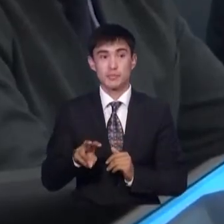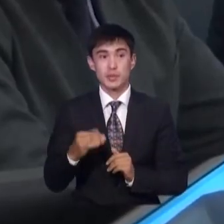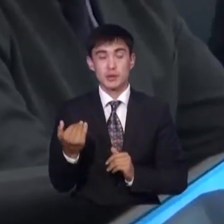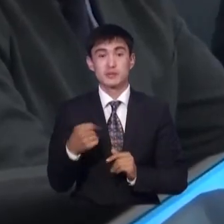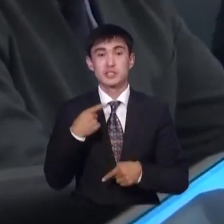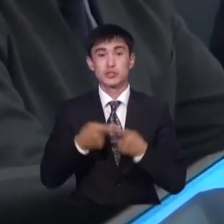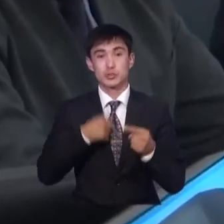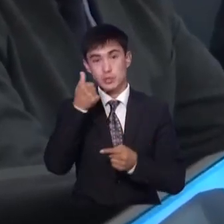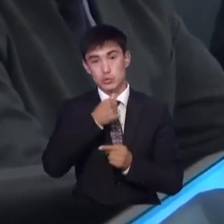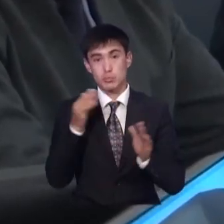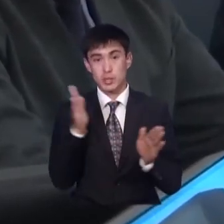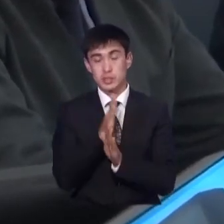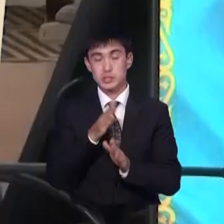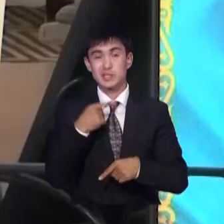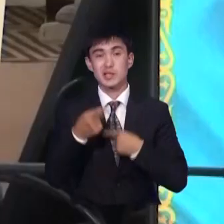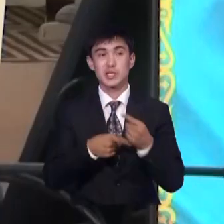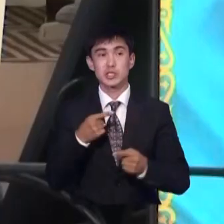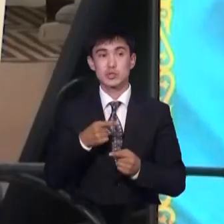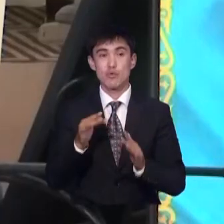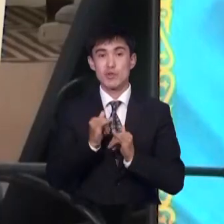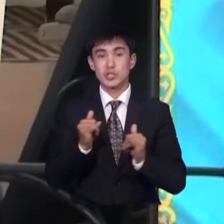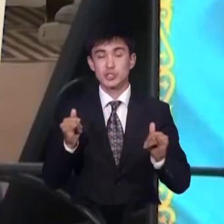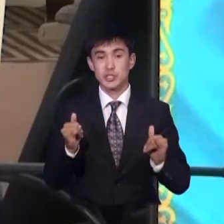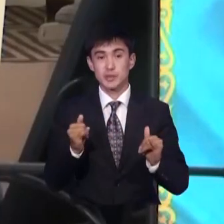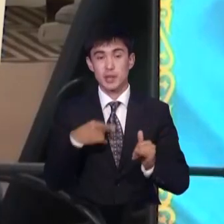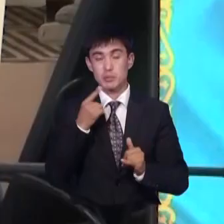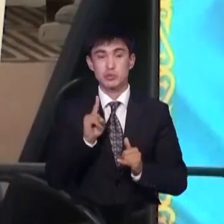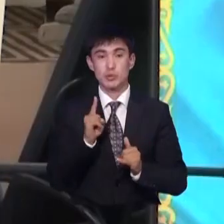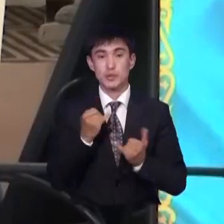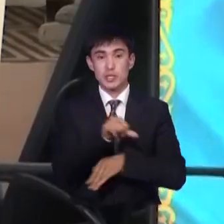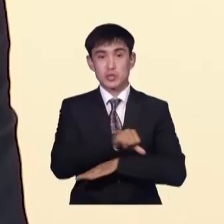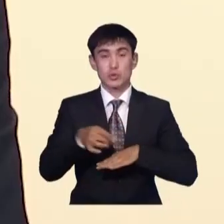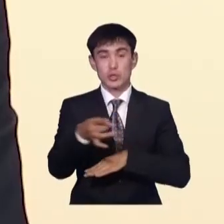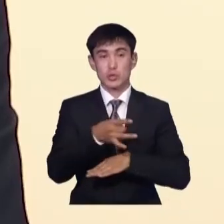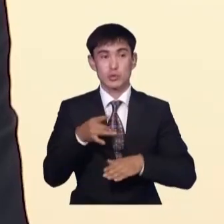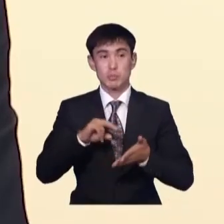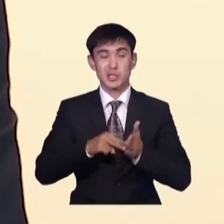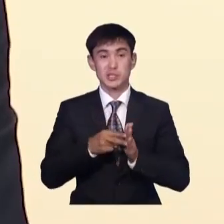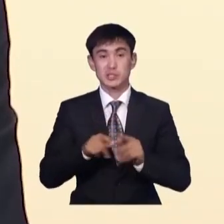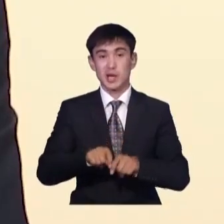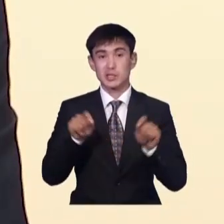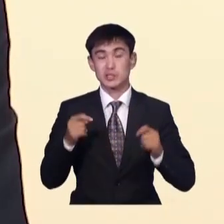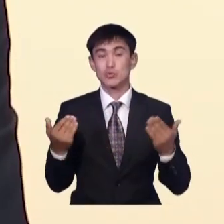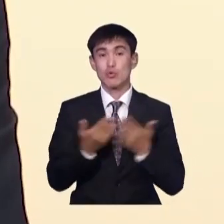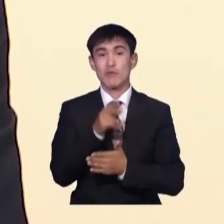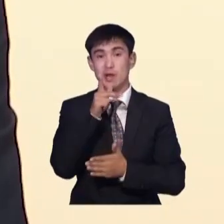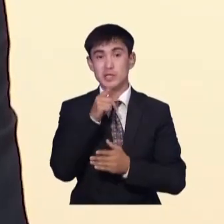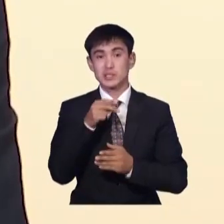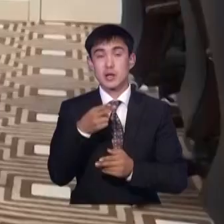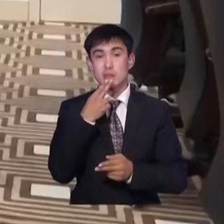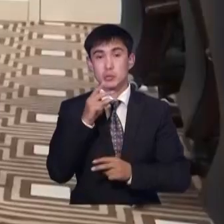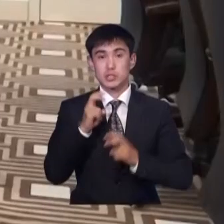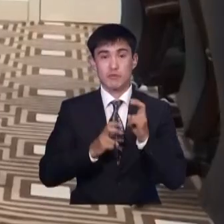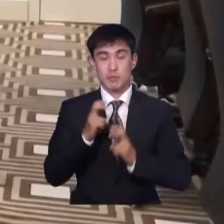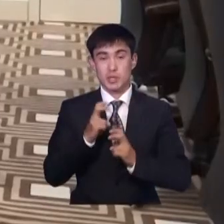того, в следующем году прогнозируются дальнейшие увеличения. Отметим, что на территории региона планируется открытие новой корейской табачной